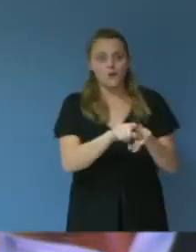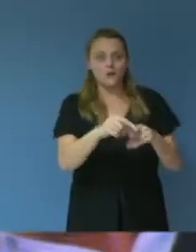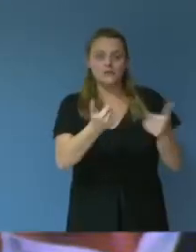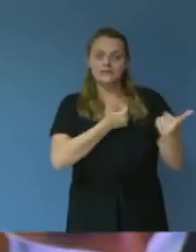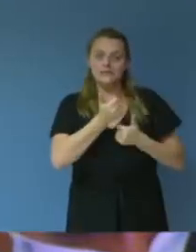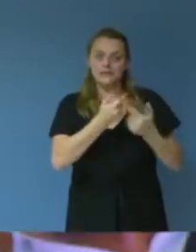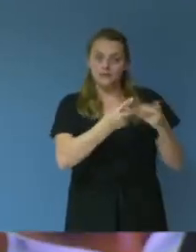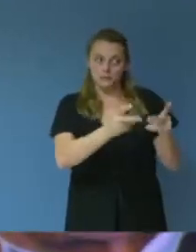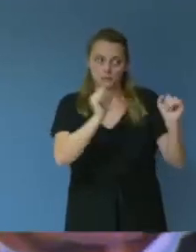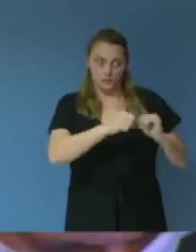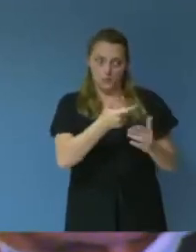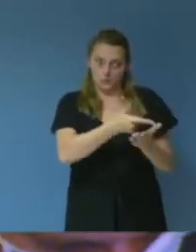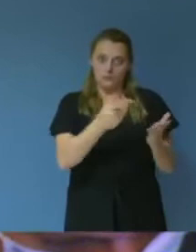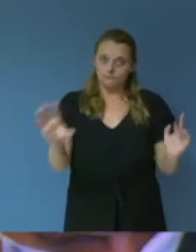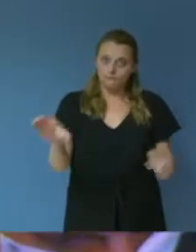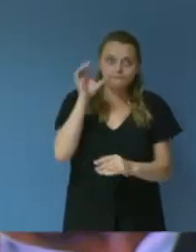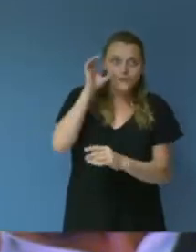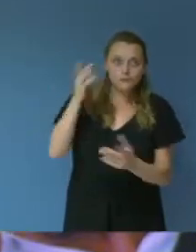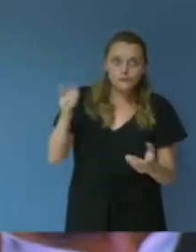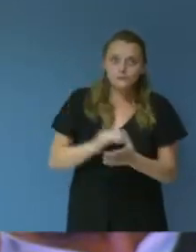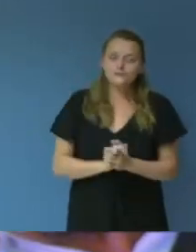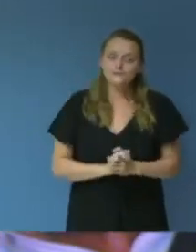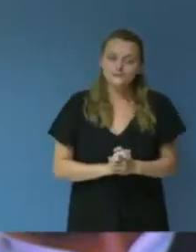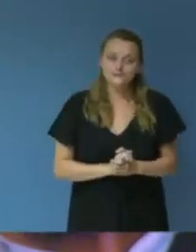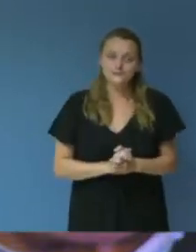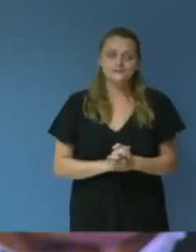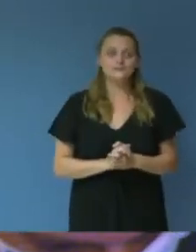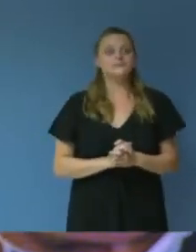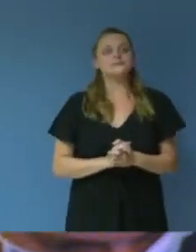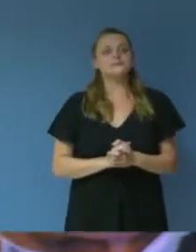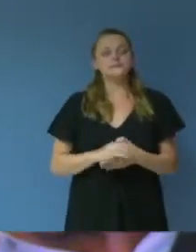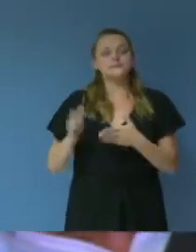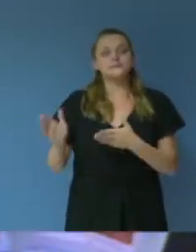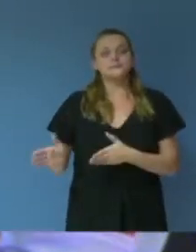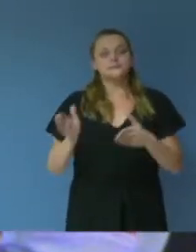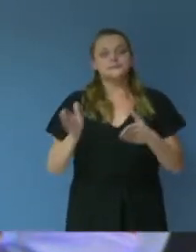Madame Chopard, préservation du site naturel du Fort de